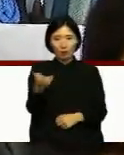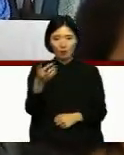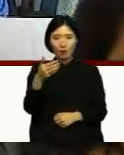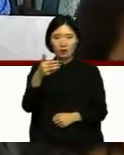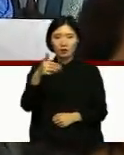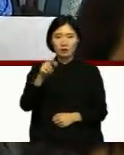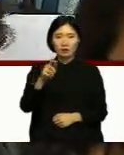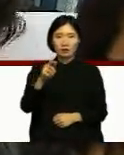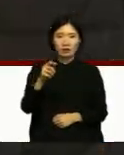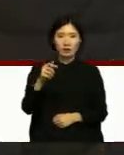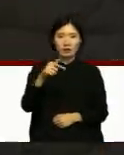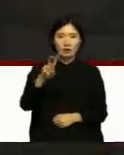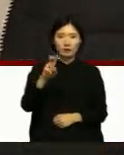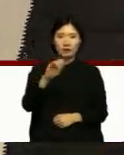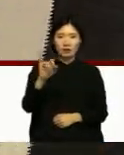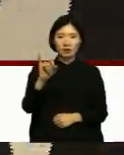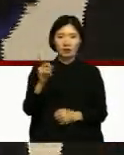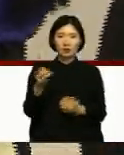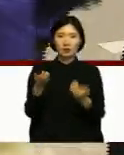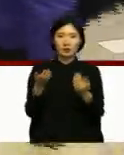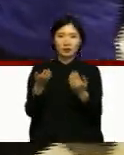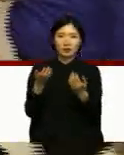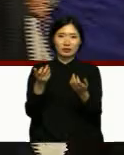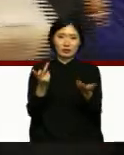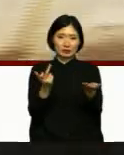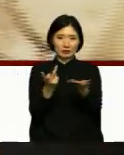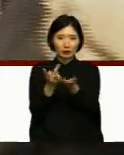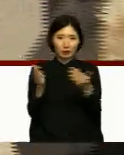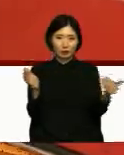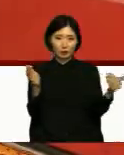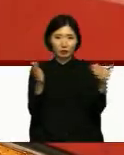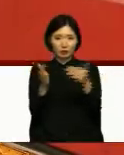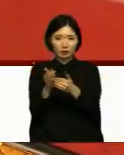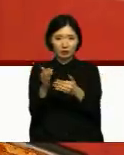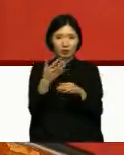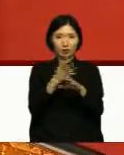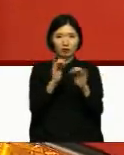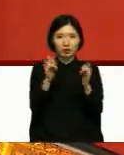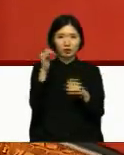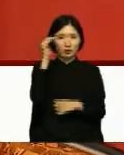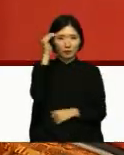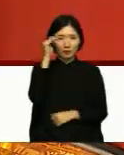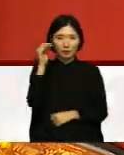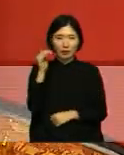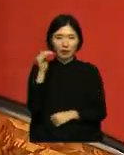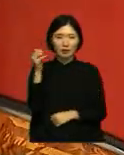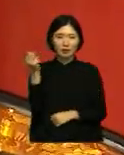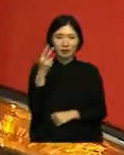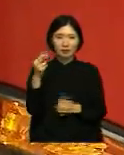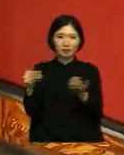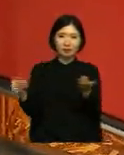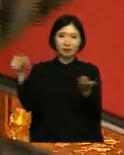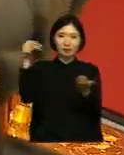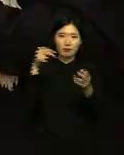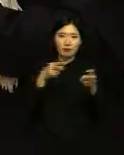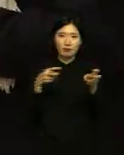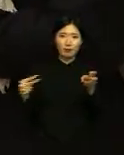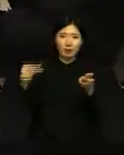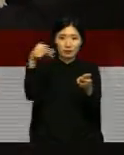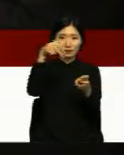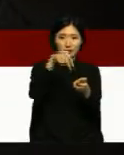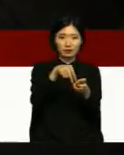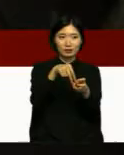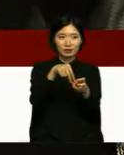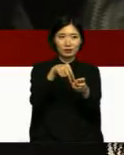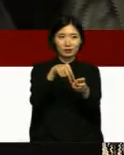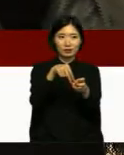도착합니다. 외국인 관광객들은 남이섬에 내렸지만 이곳을 둘러본 후 다시 버스를 탈 예정입니다. 기사 같은 거